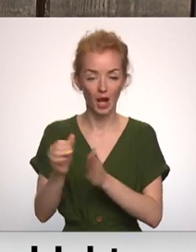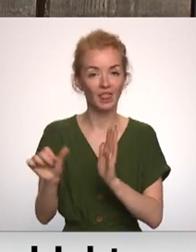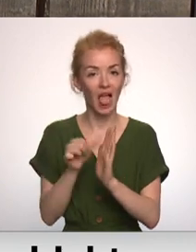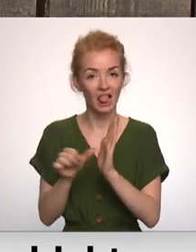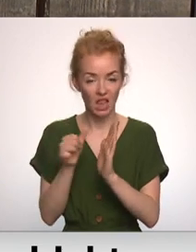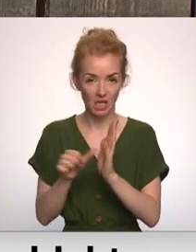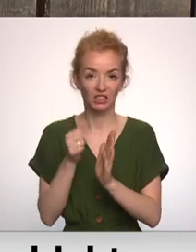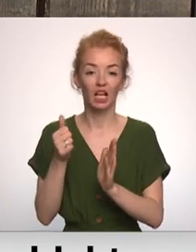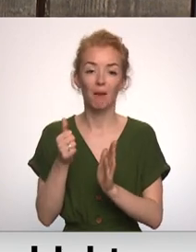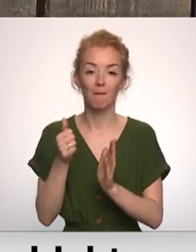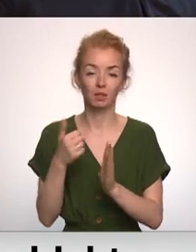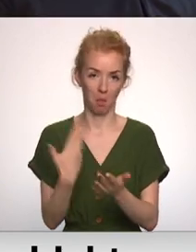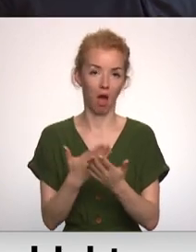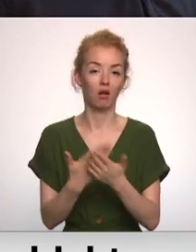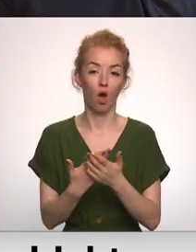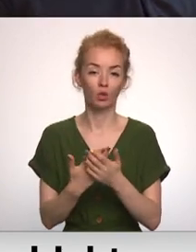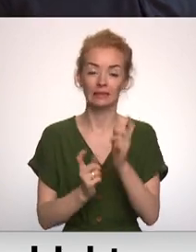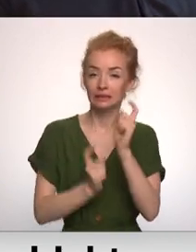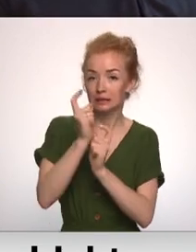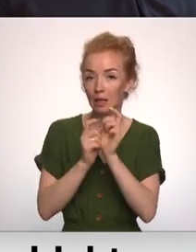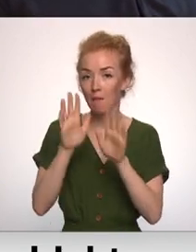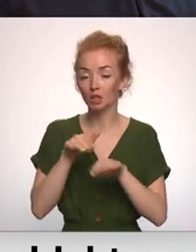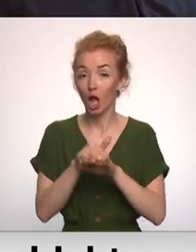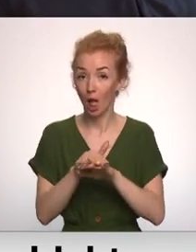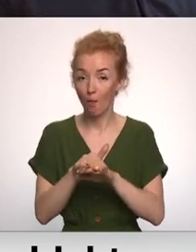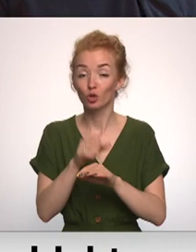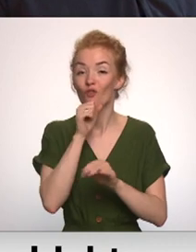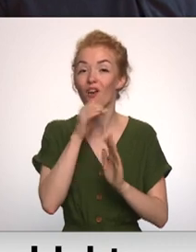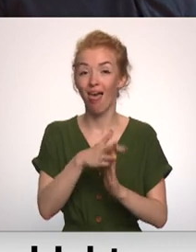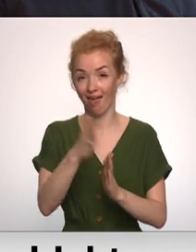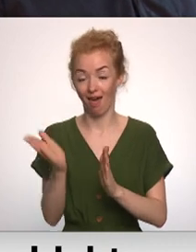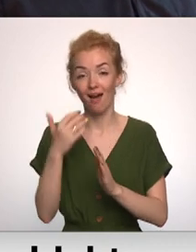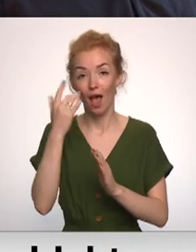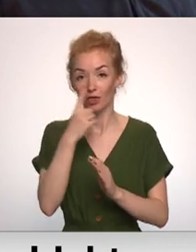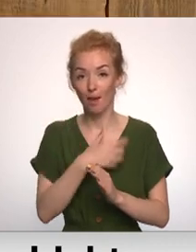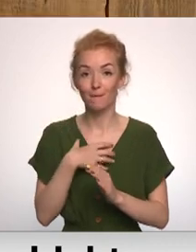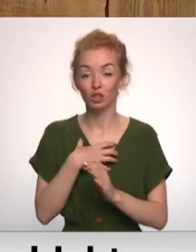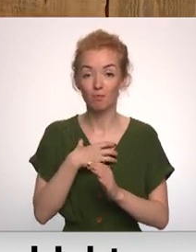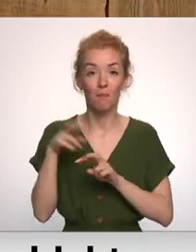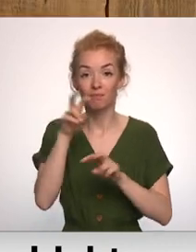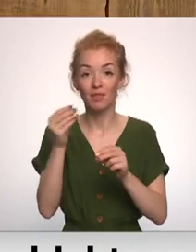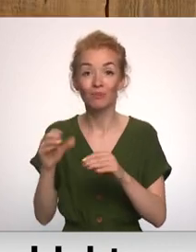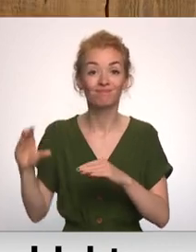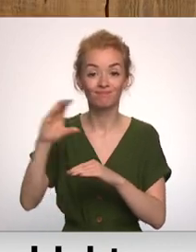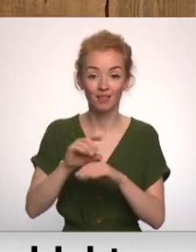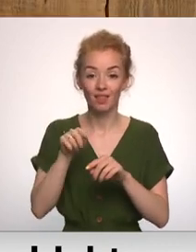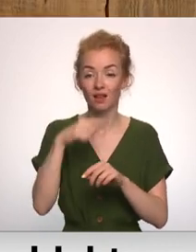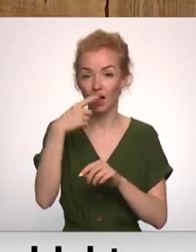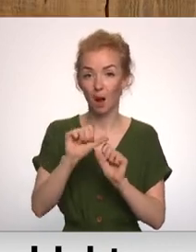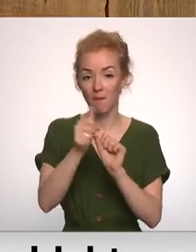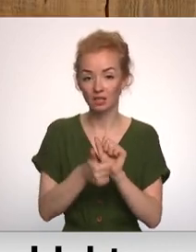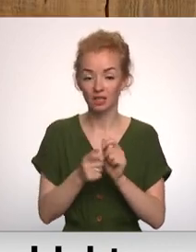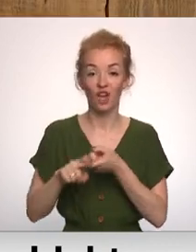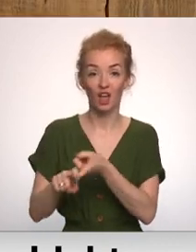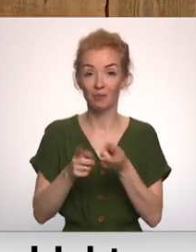Telniecības, teiksim, paraugas. Strīdi par saglabāšanu būs vēlāk, kad tam būs nepieciešams finansējums, saka Latvijas Mākslinieku savienības